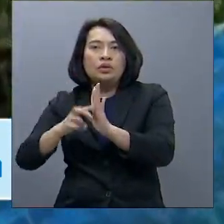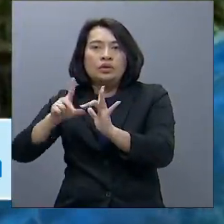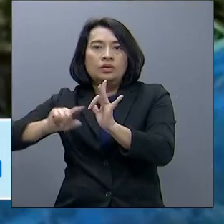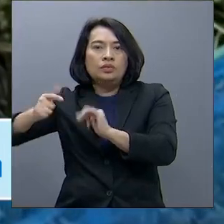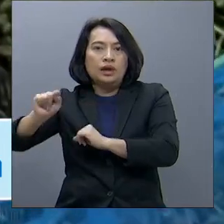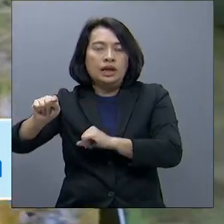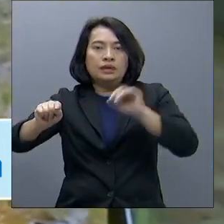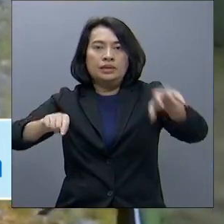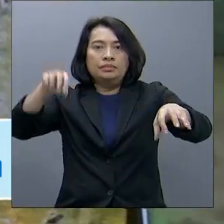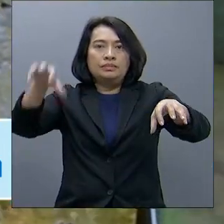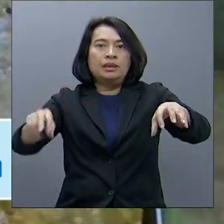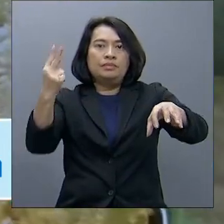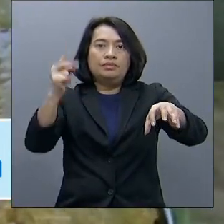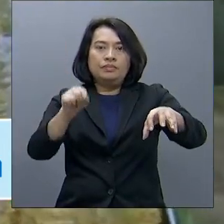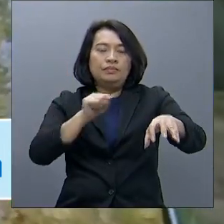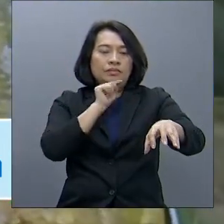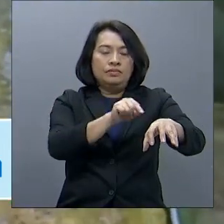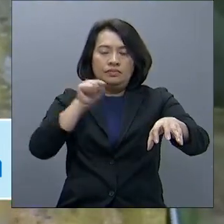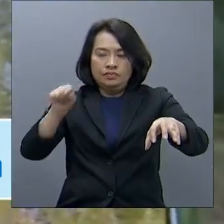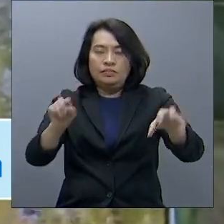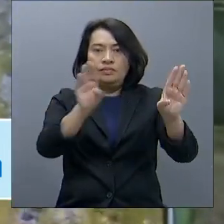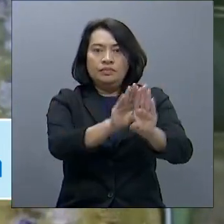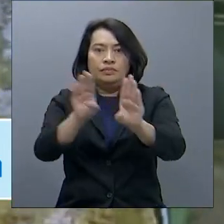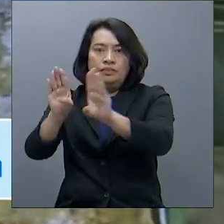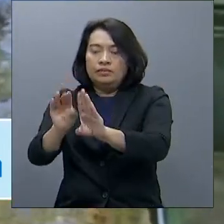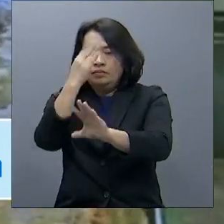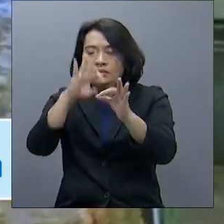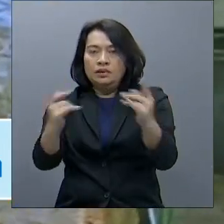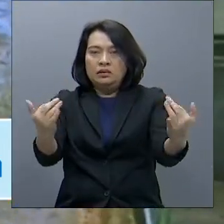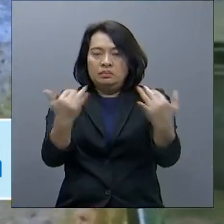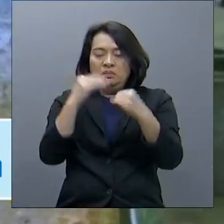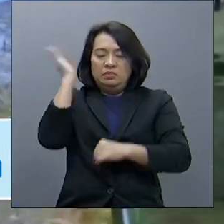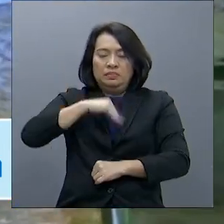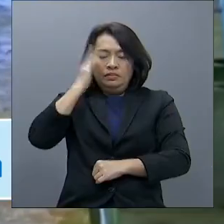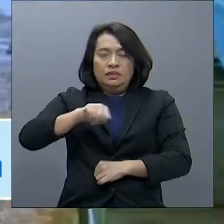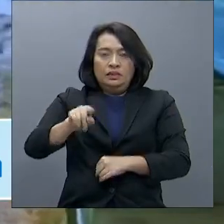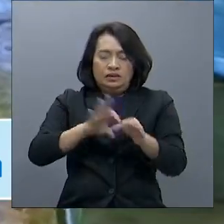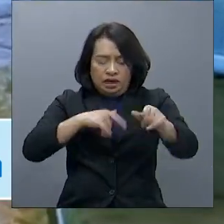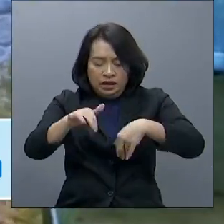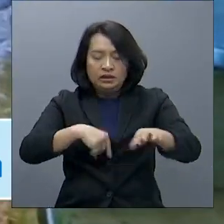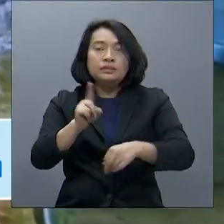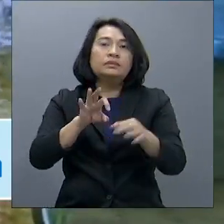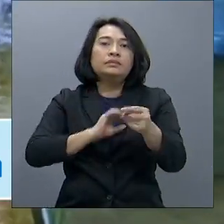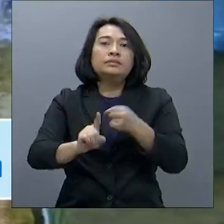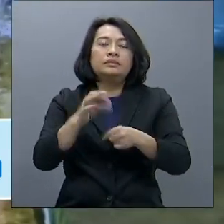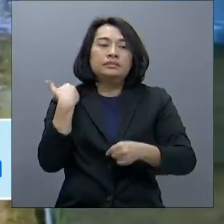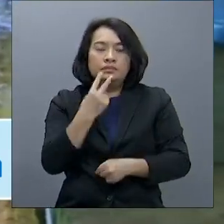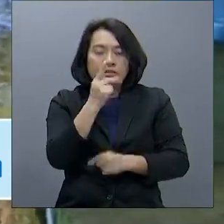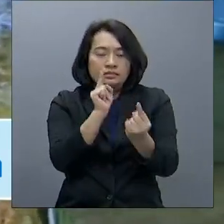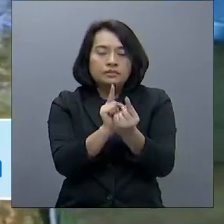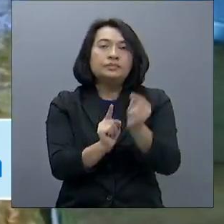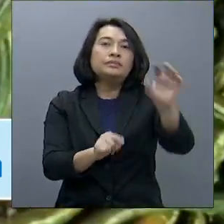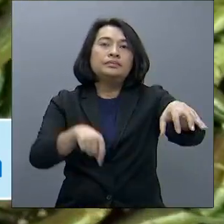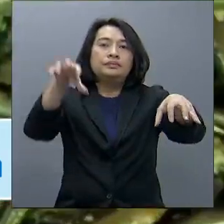จสอบและสั่งให้ปิดเพราะว่ามันส่งกลิ่นเหม็นรบกวนชุมชนไปเจอว่าทั้ง2แห่งไม่